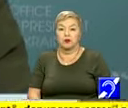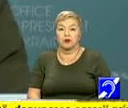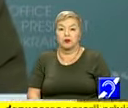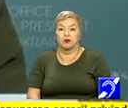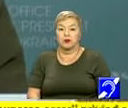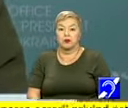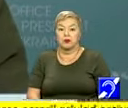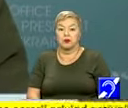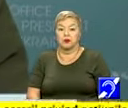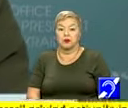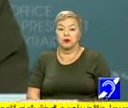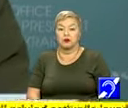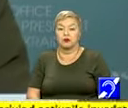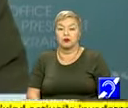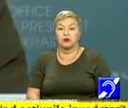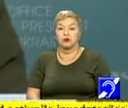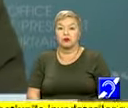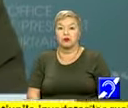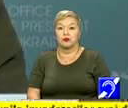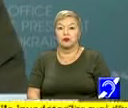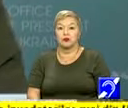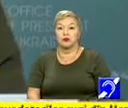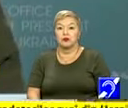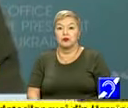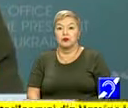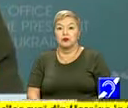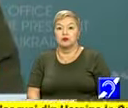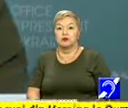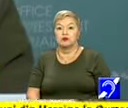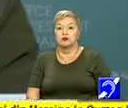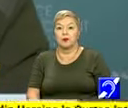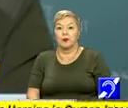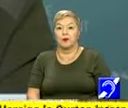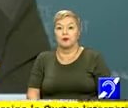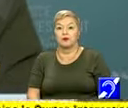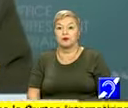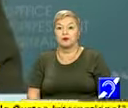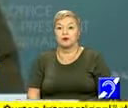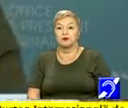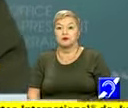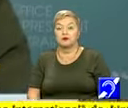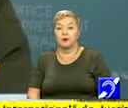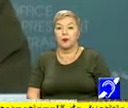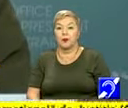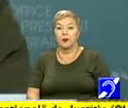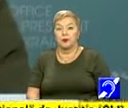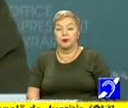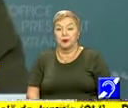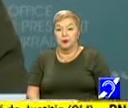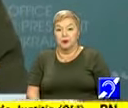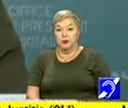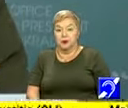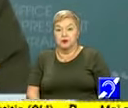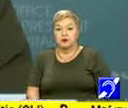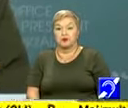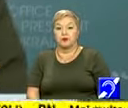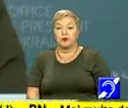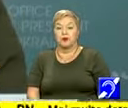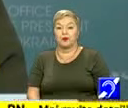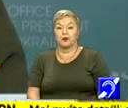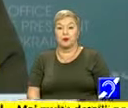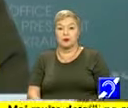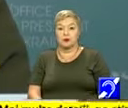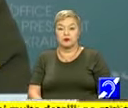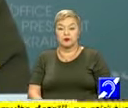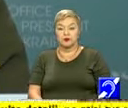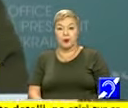загинули 16 українських дітей. 16. 45 діточок поранені. Кожен